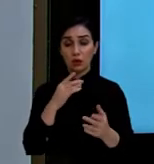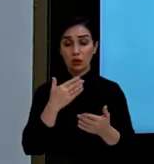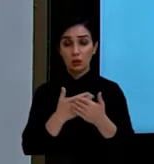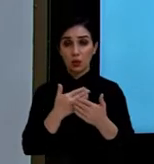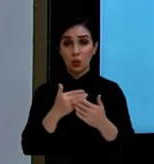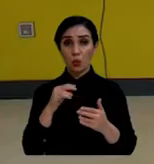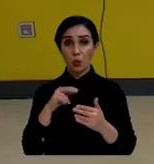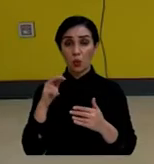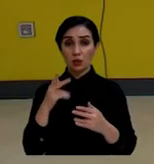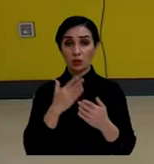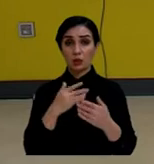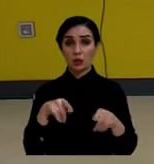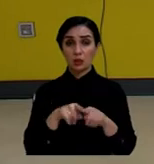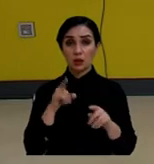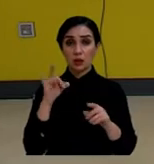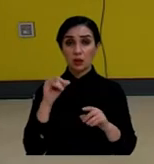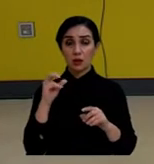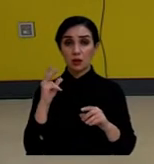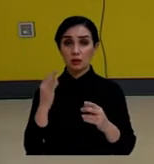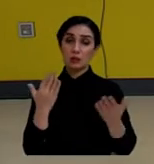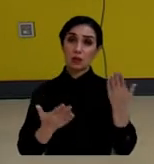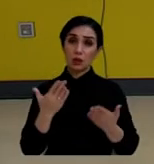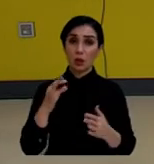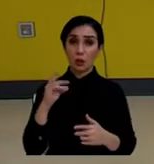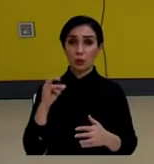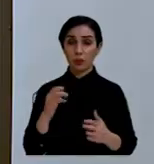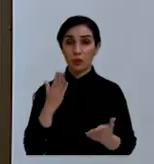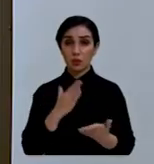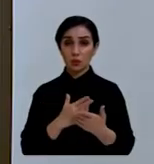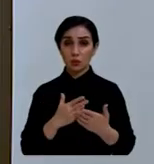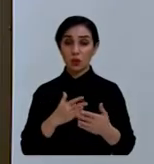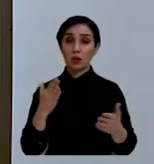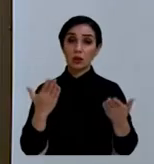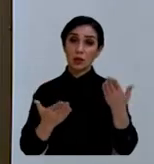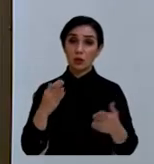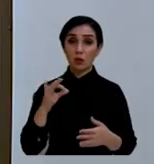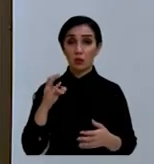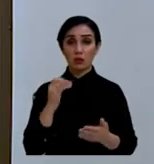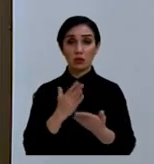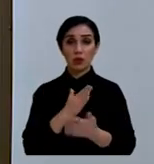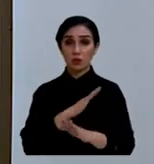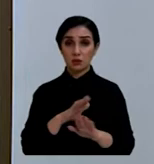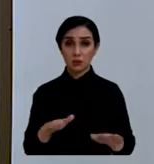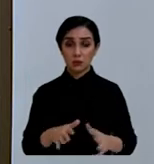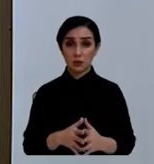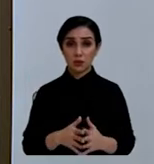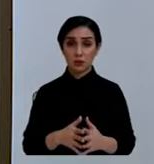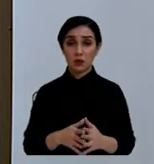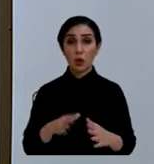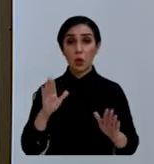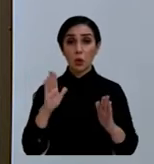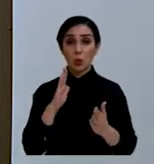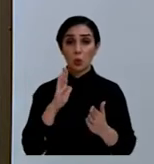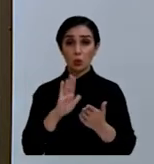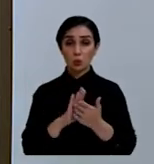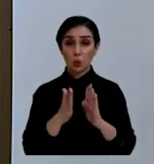ходе проведения этой реакции. Либо она осуществляется, либо она не осуществляется.